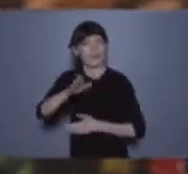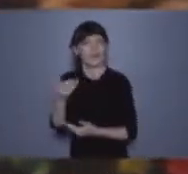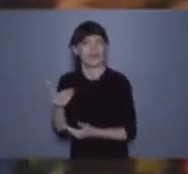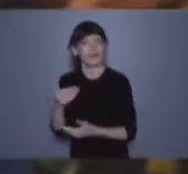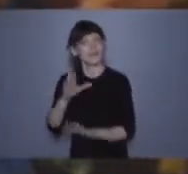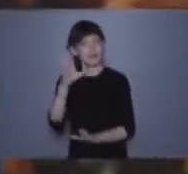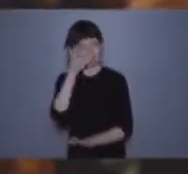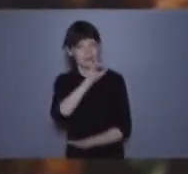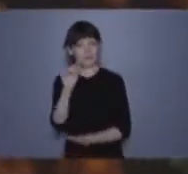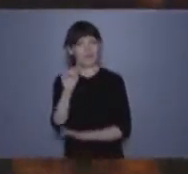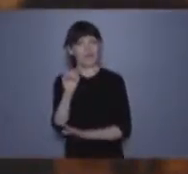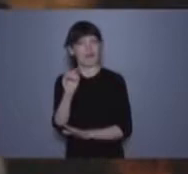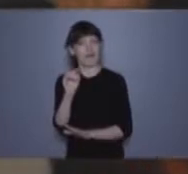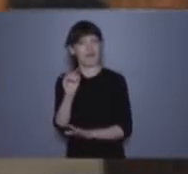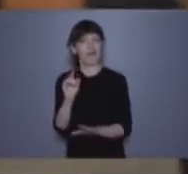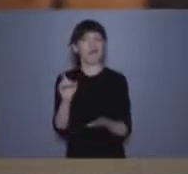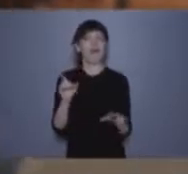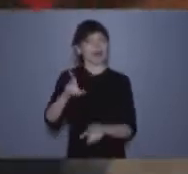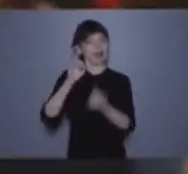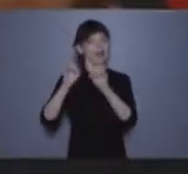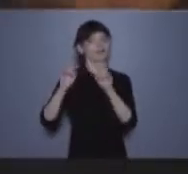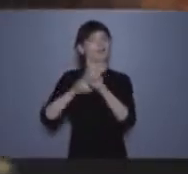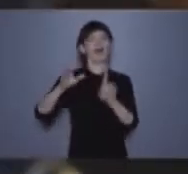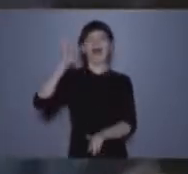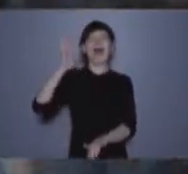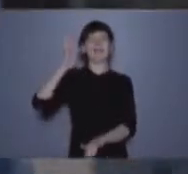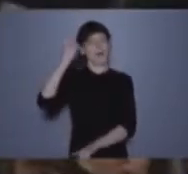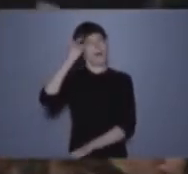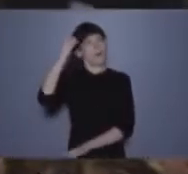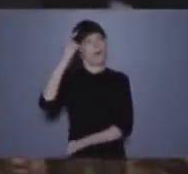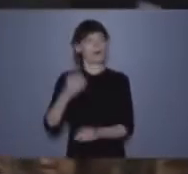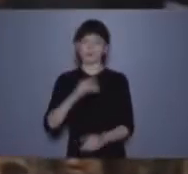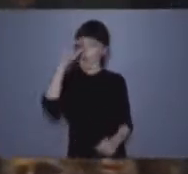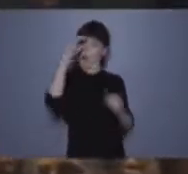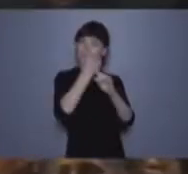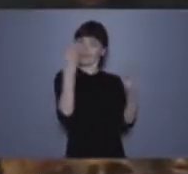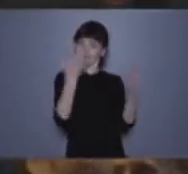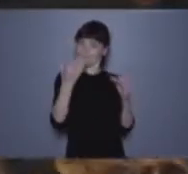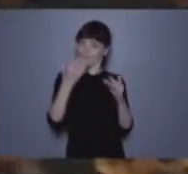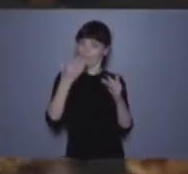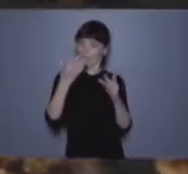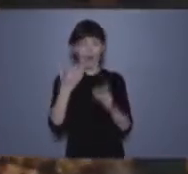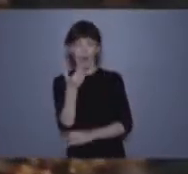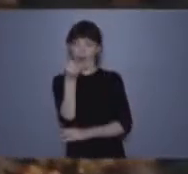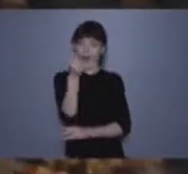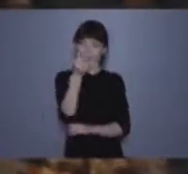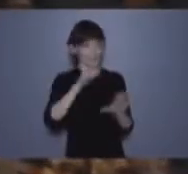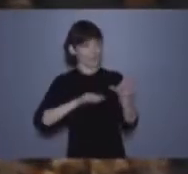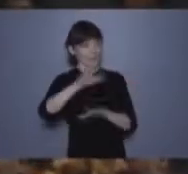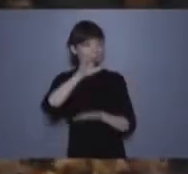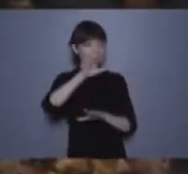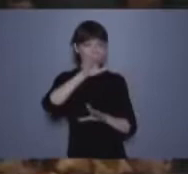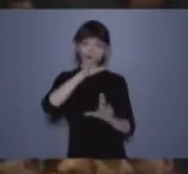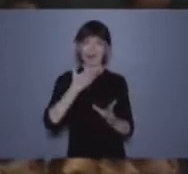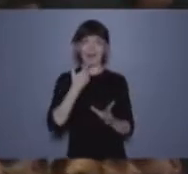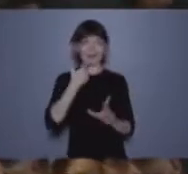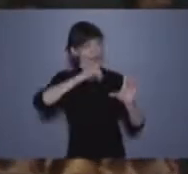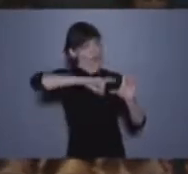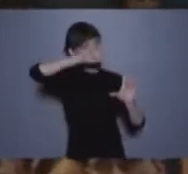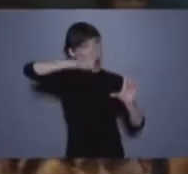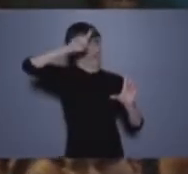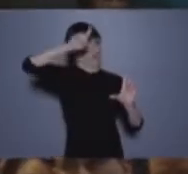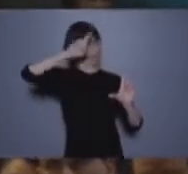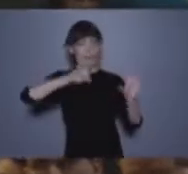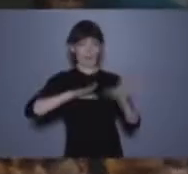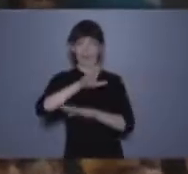plus être comme auparavant à sauter en rond la croissance, la croissance. Nous devons maintenant avoir un projet de relance de l'activité qui